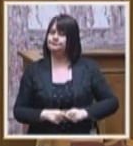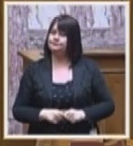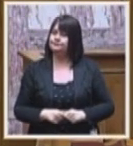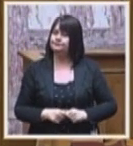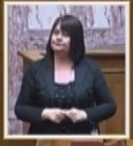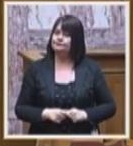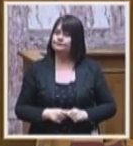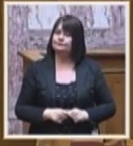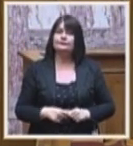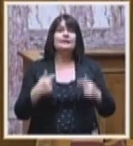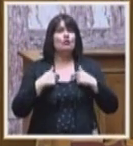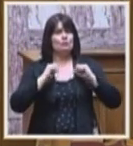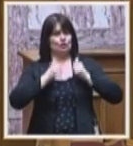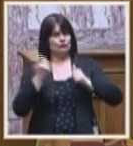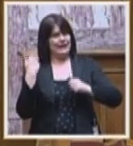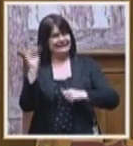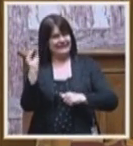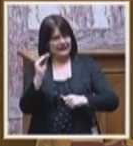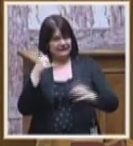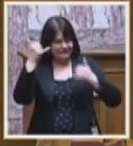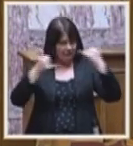Η ουσία της πρωτοβουλίας που πήρα την Τετάρτη